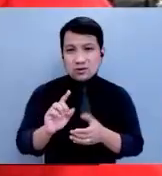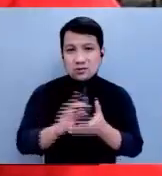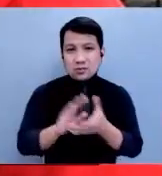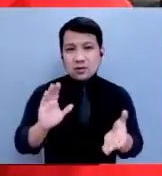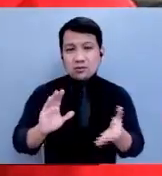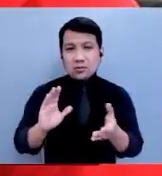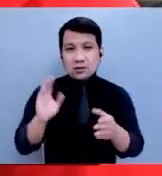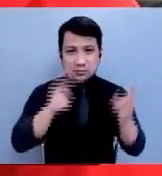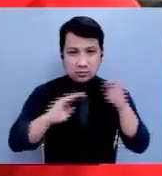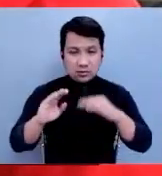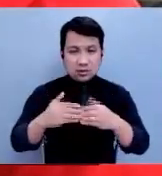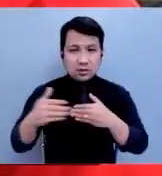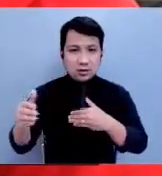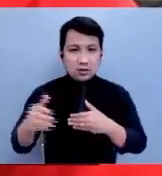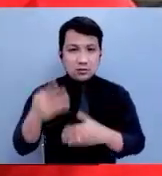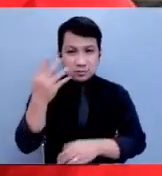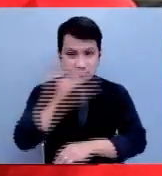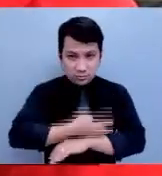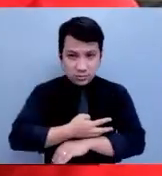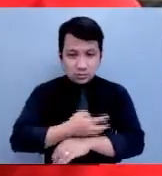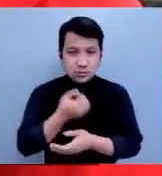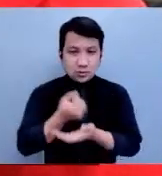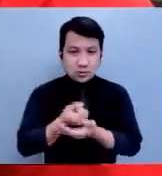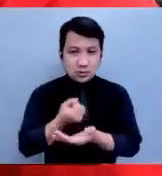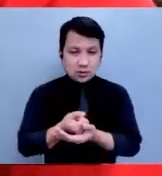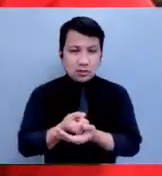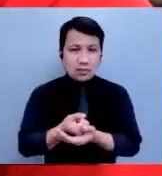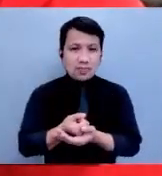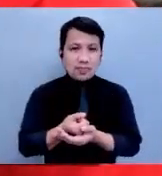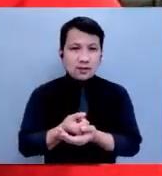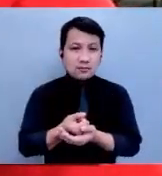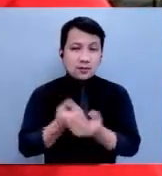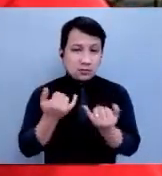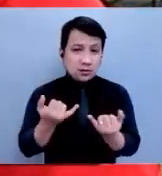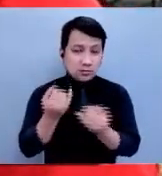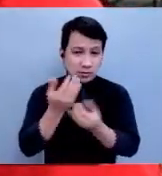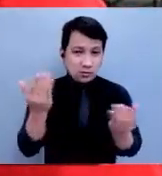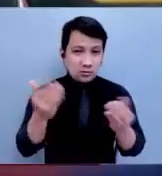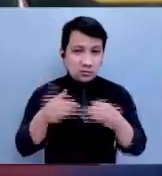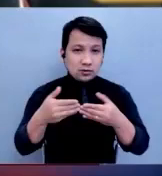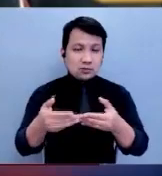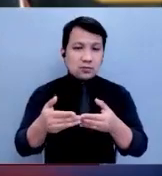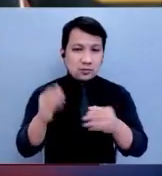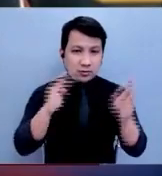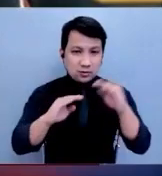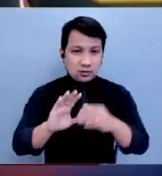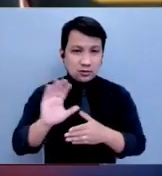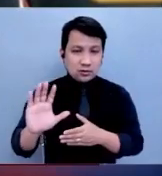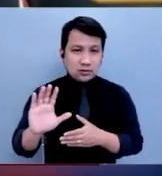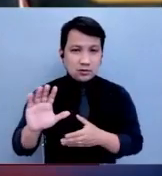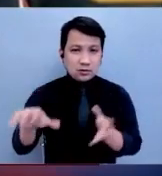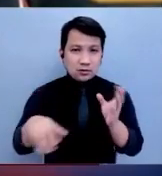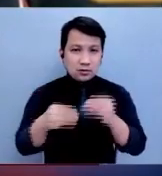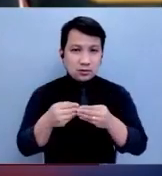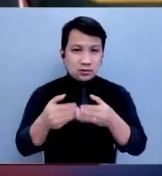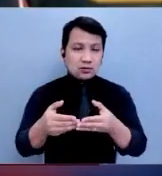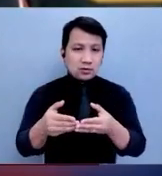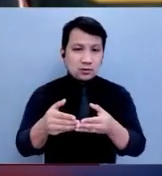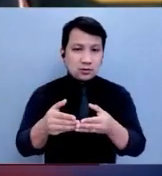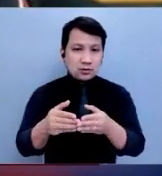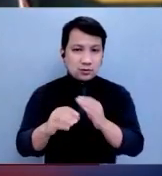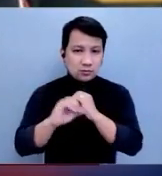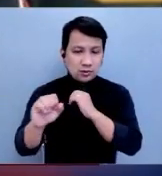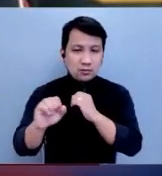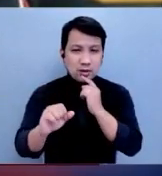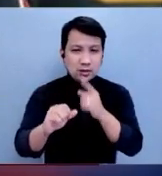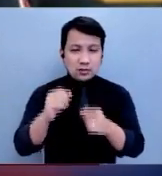yan. Na apat na araw lang ang sasweldo ng ating mga manggagawa sa panahong ito na matindi ang crisis. At sila po ay namamayagpag sa politika. Sa